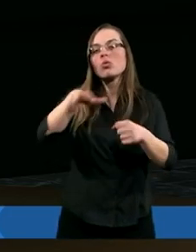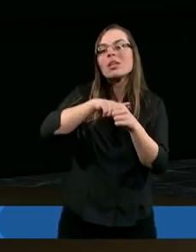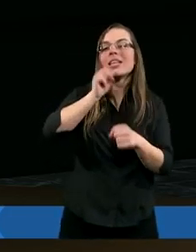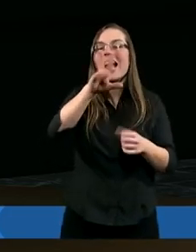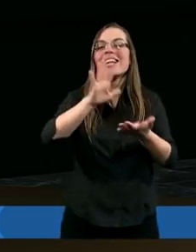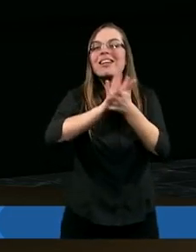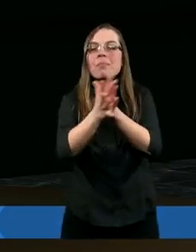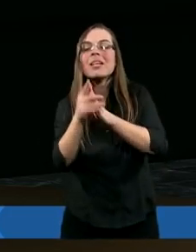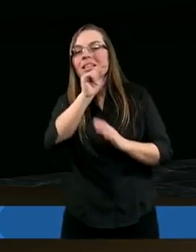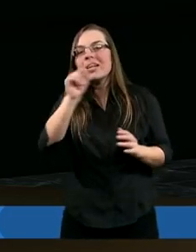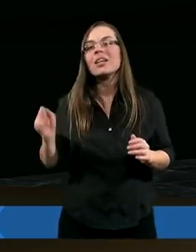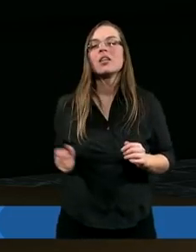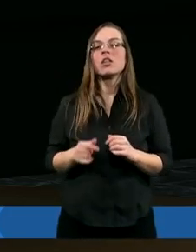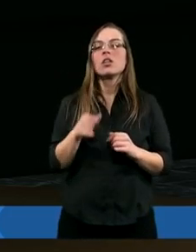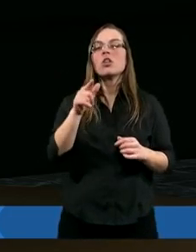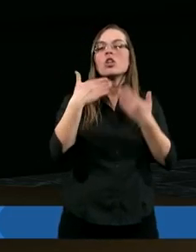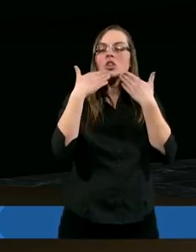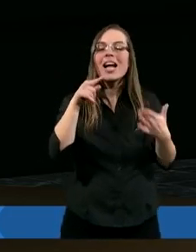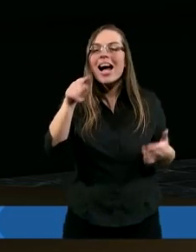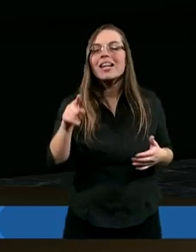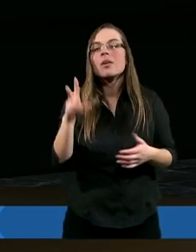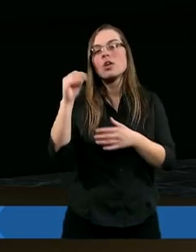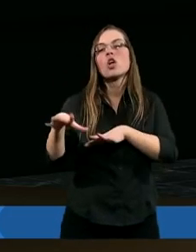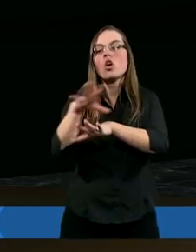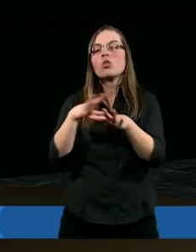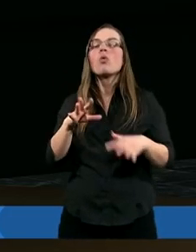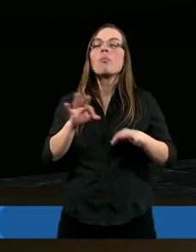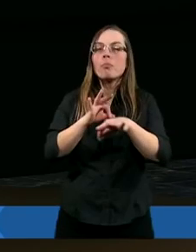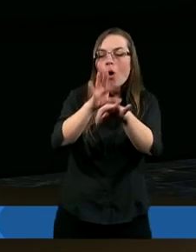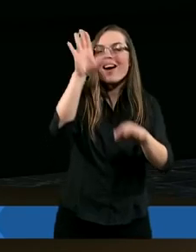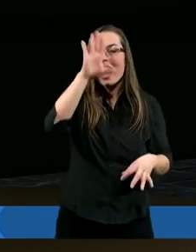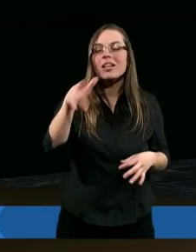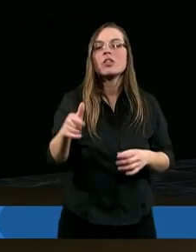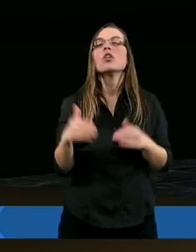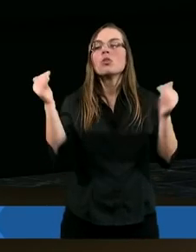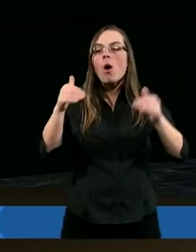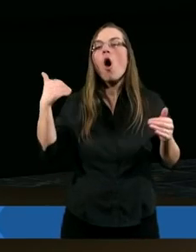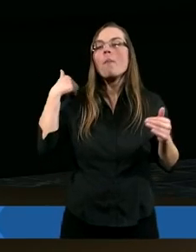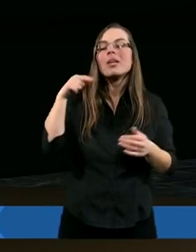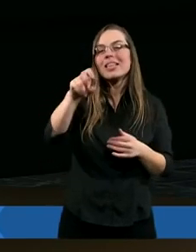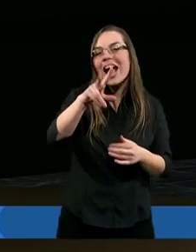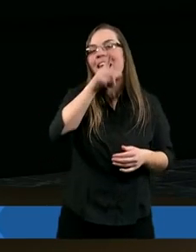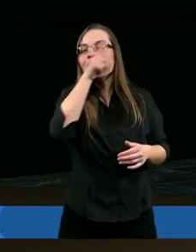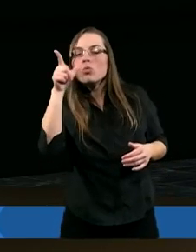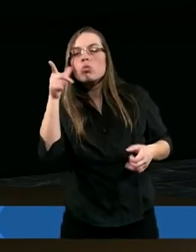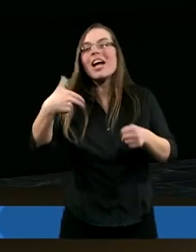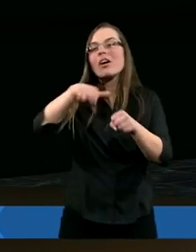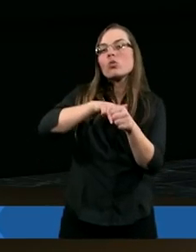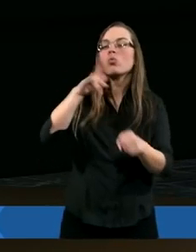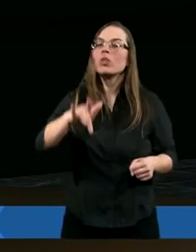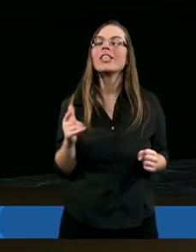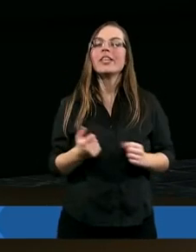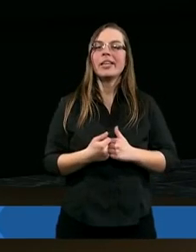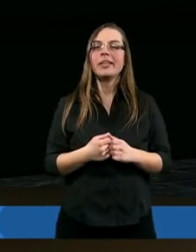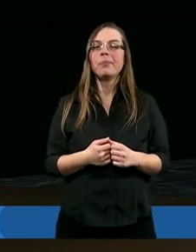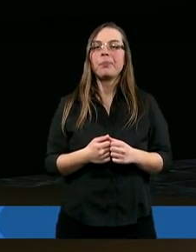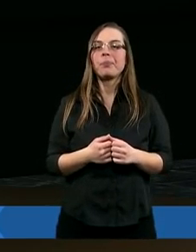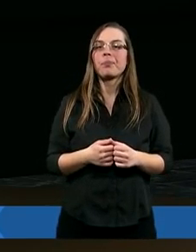którzy tak się zmienili dzięki temu, że Duch Boży ich prowadzi, że mogą być tacy ludzie, którzy